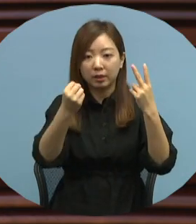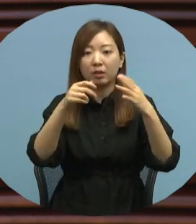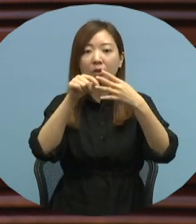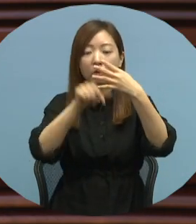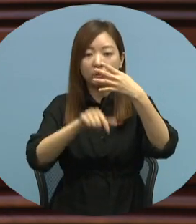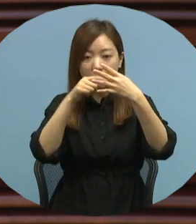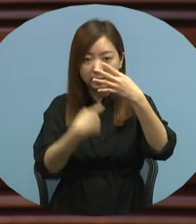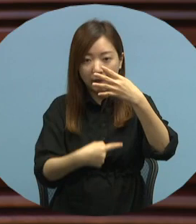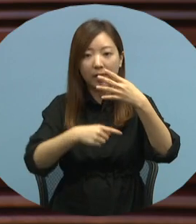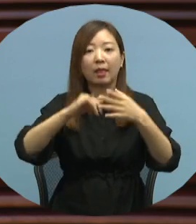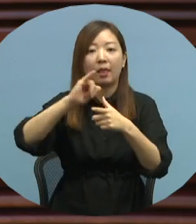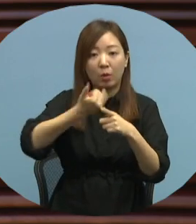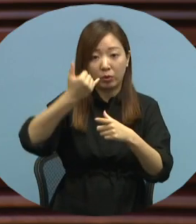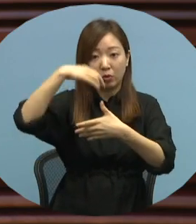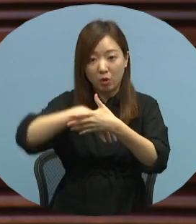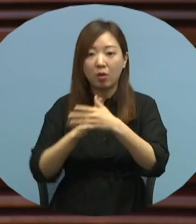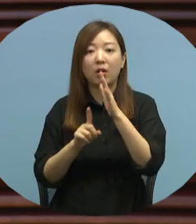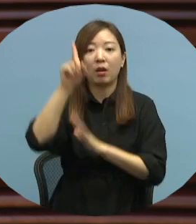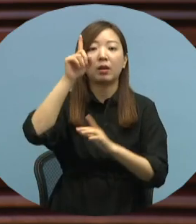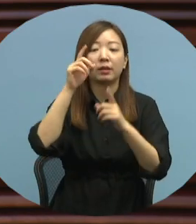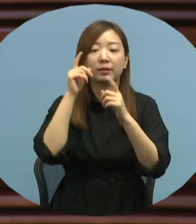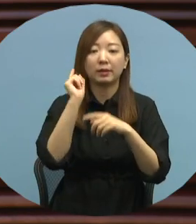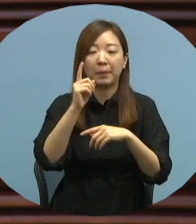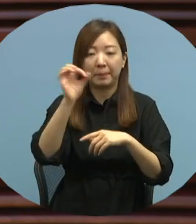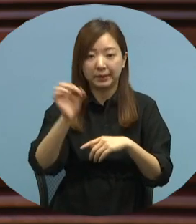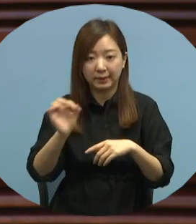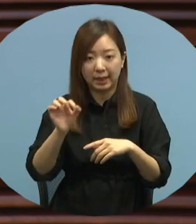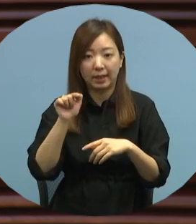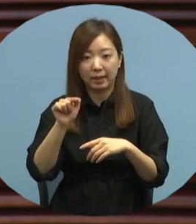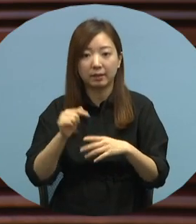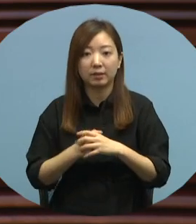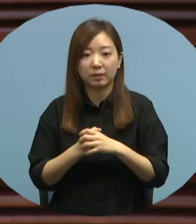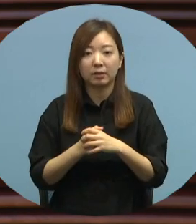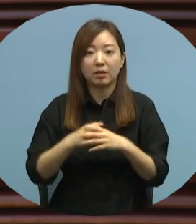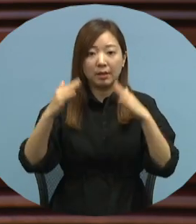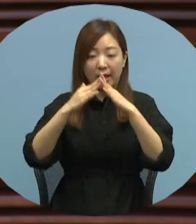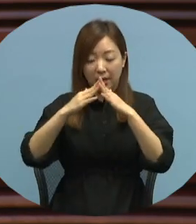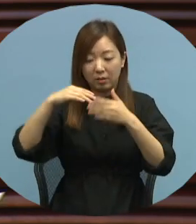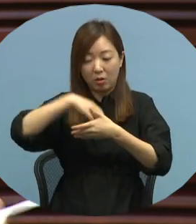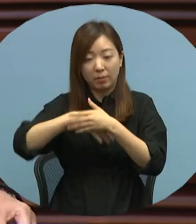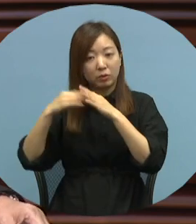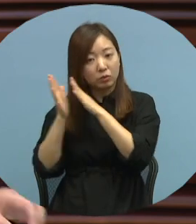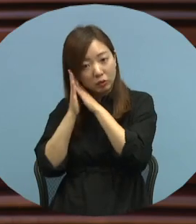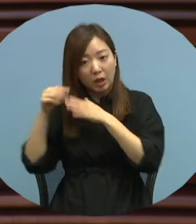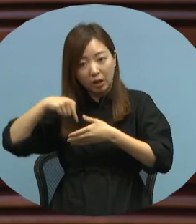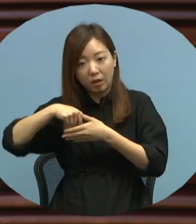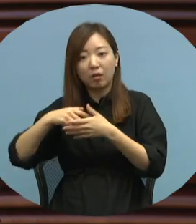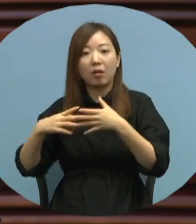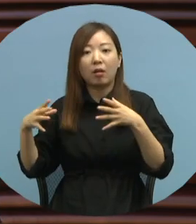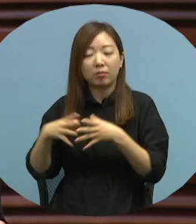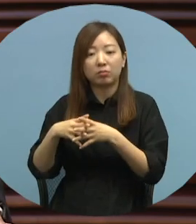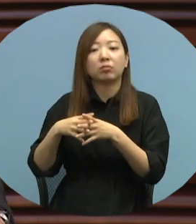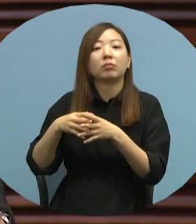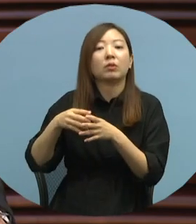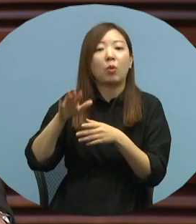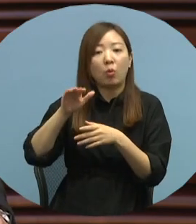時上調 100%， 而他們的家庭自住物業的價值亦會按現行機制是獲得豁免